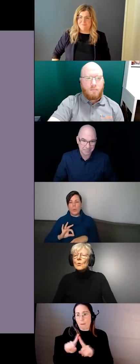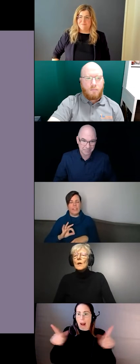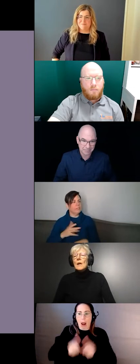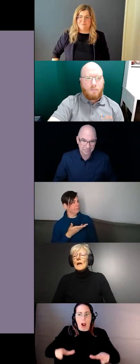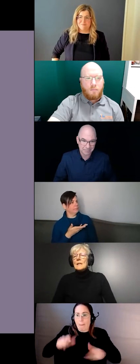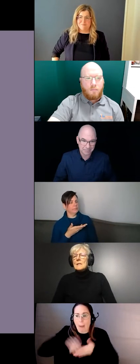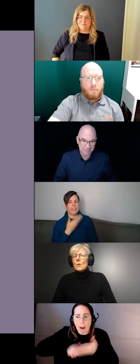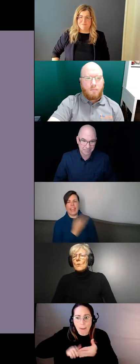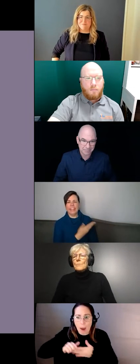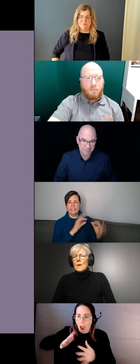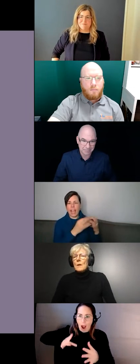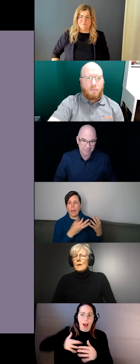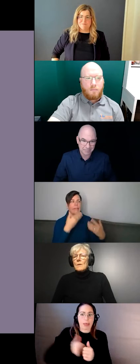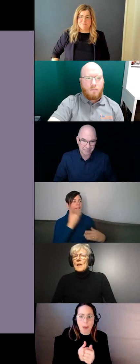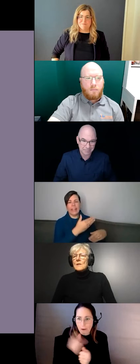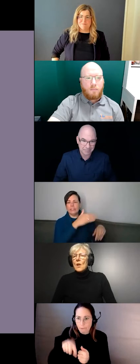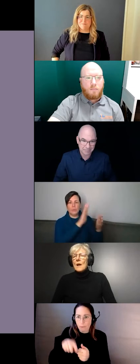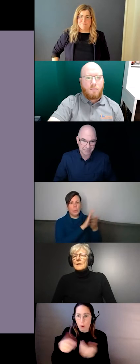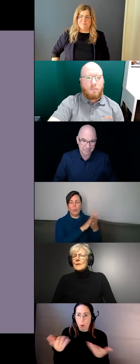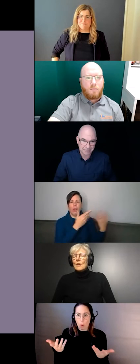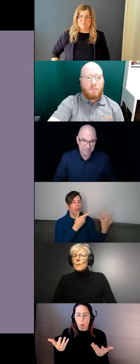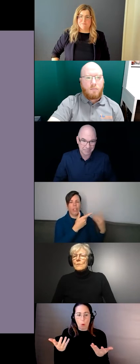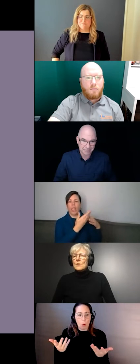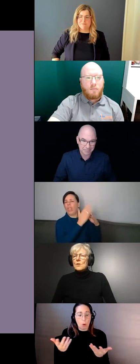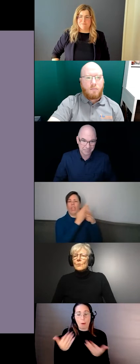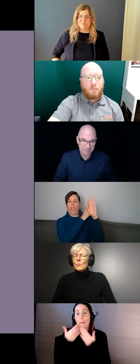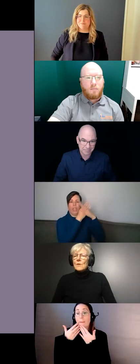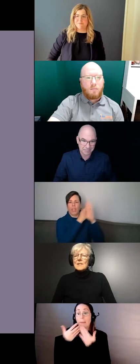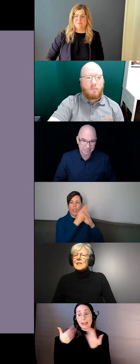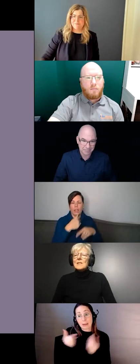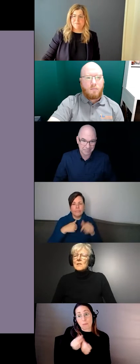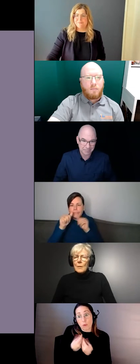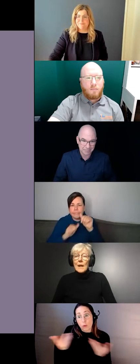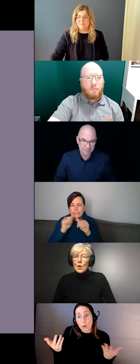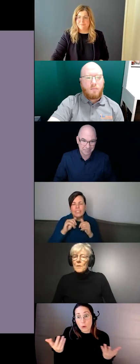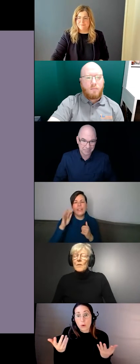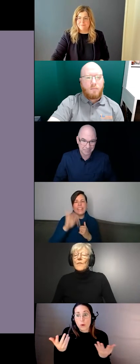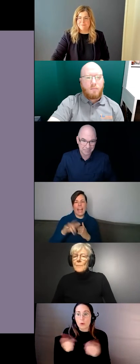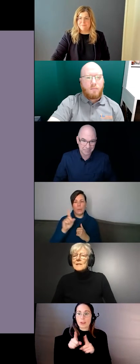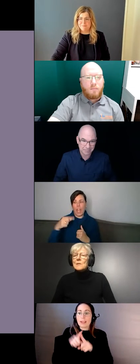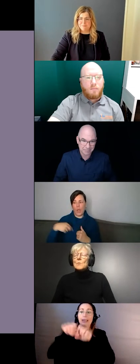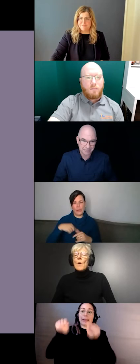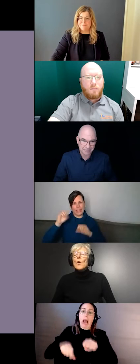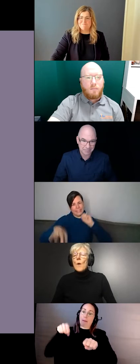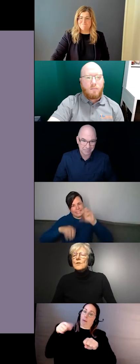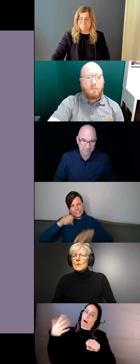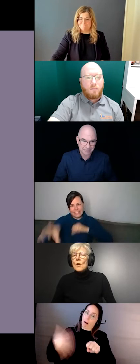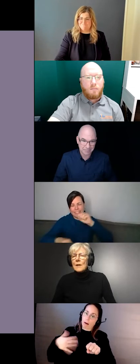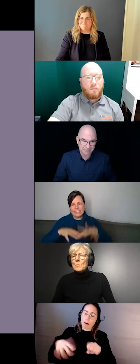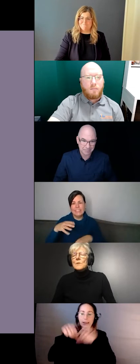faire. Et donc, merci beaucoup au système, et ça peut être le système familial qui n'ont